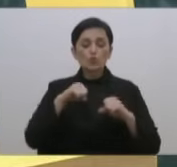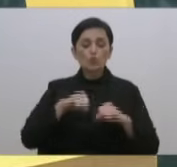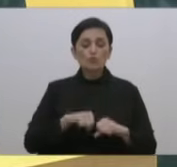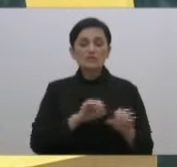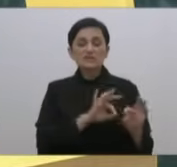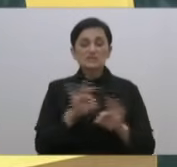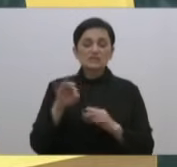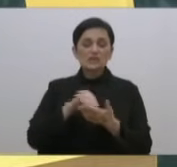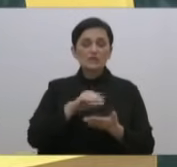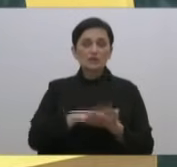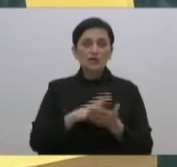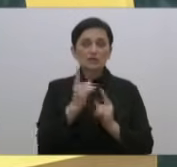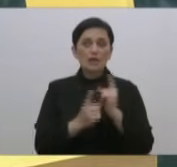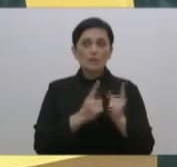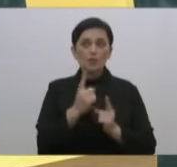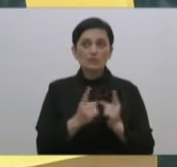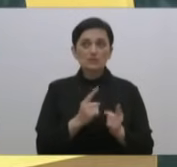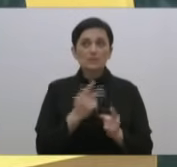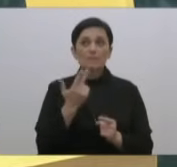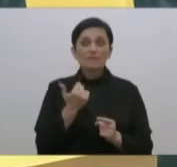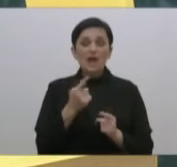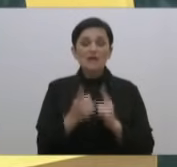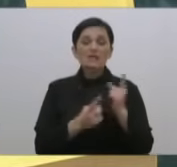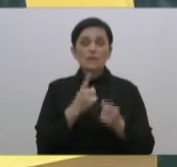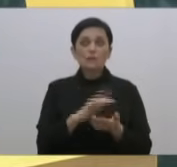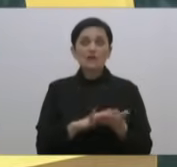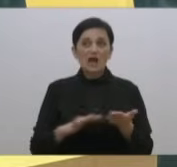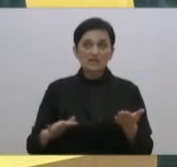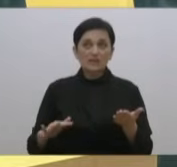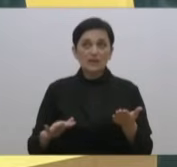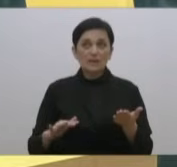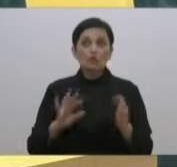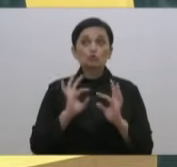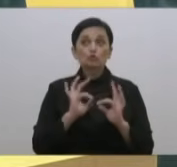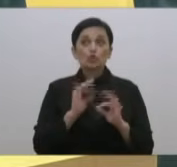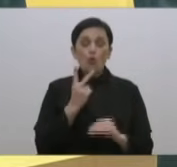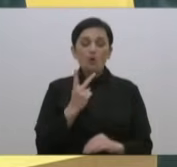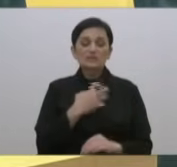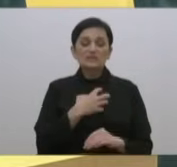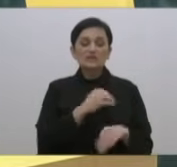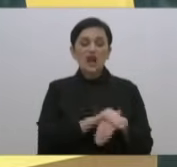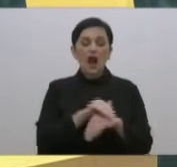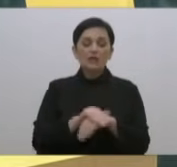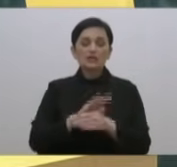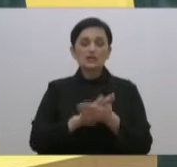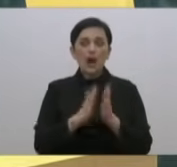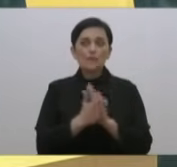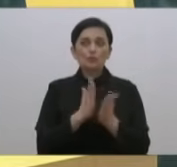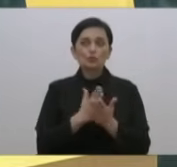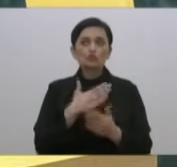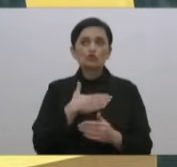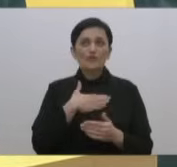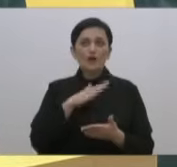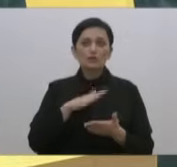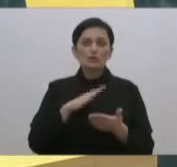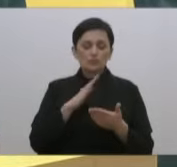უფლებათა სისტემური რეგისტრაციის რეფორმას და ამ რეფორმის გაგრძელებას. Სწორედ ამ ორი ძირითადი არგუმენტით არის განპირობებული ჩვენი